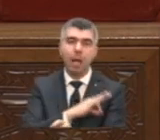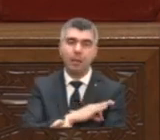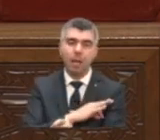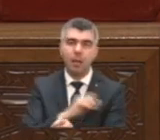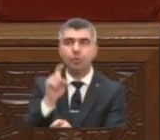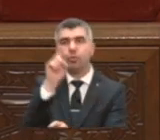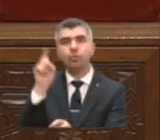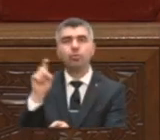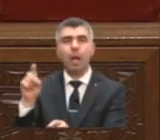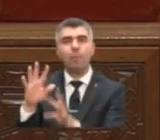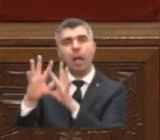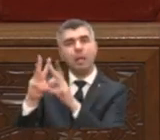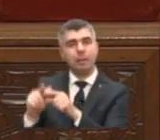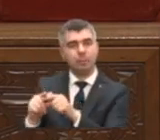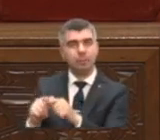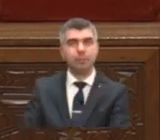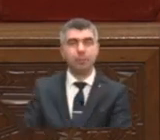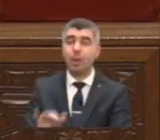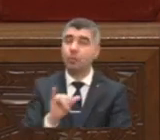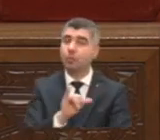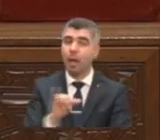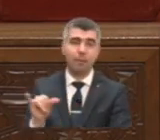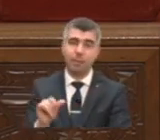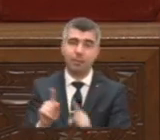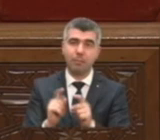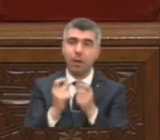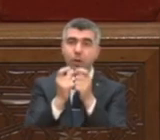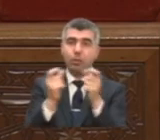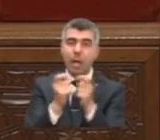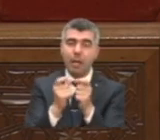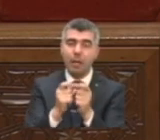السلطة. ما يمكن لناش نطلبوا من مؤسسة العمران